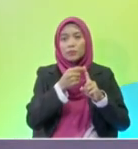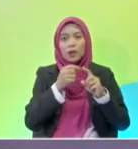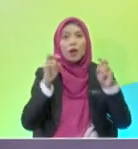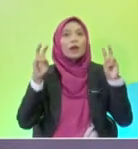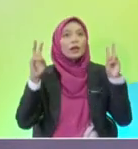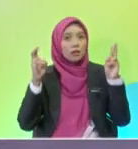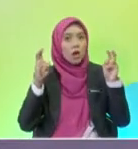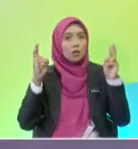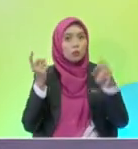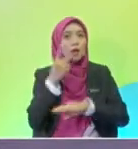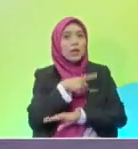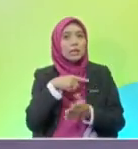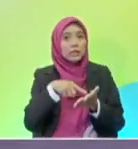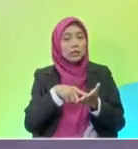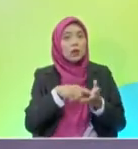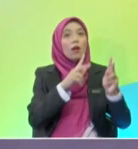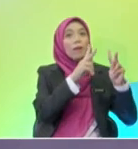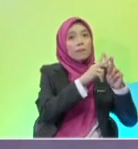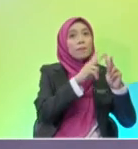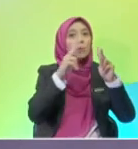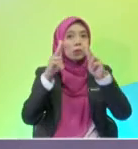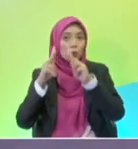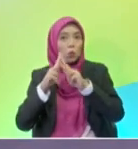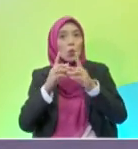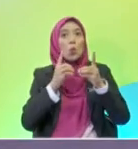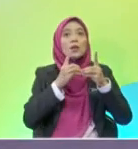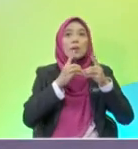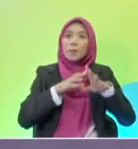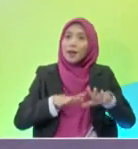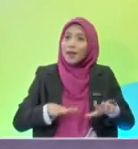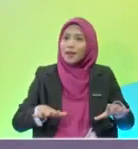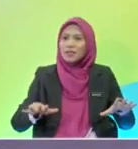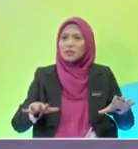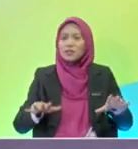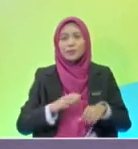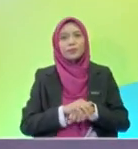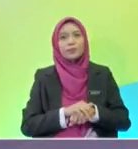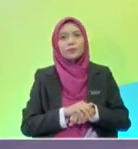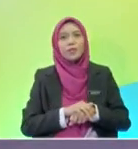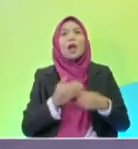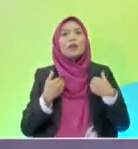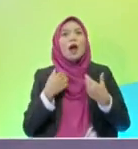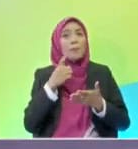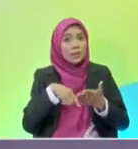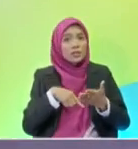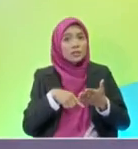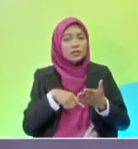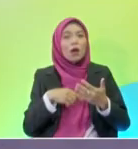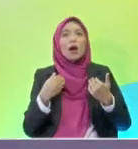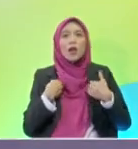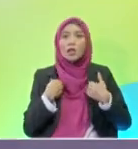kampungku damai Oke Kenapa kampung ku Damai Tapi ada acara suka dan